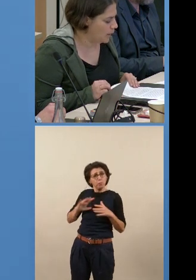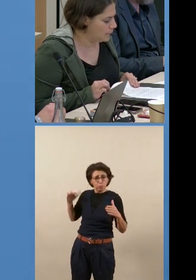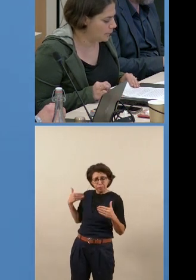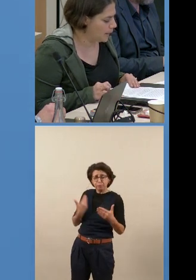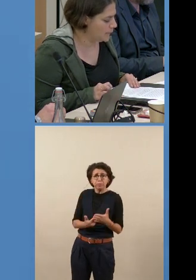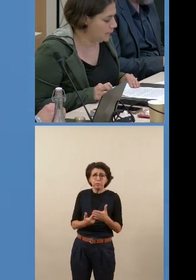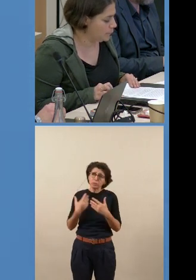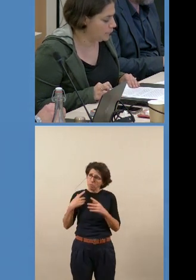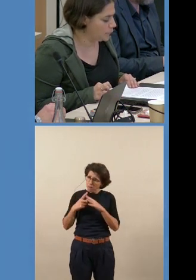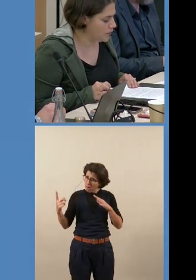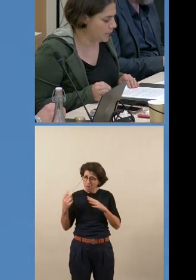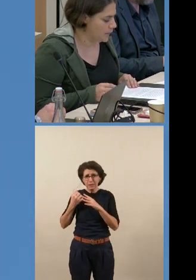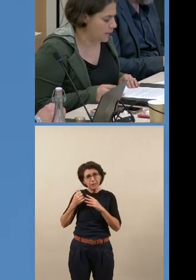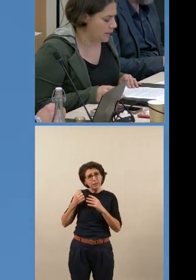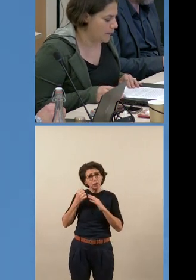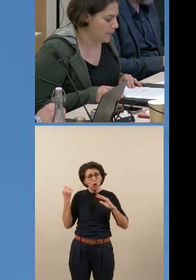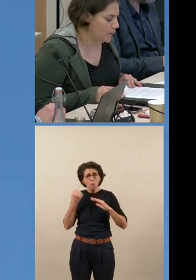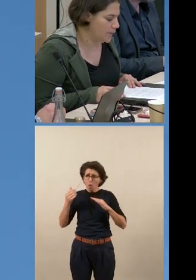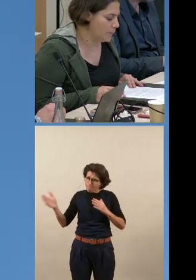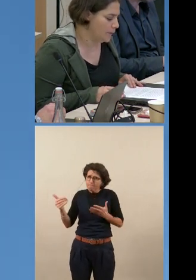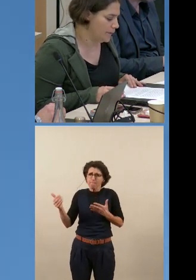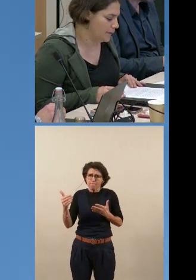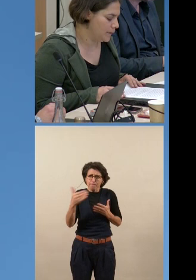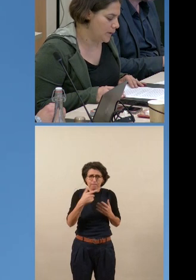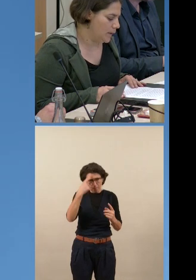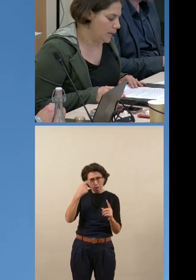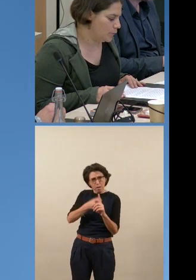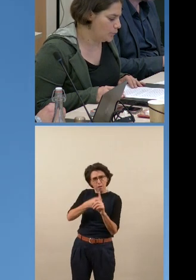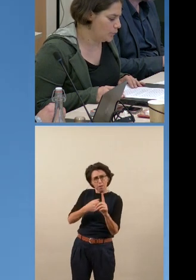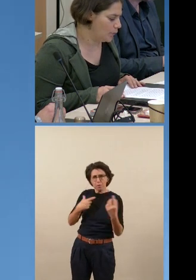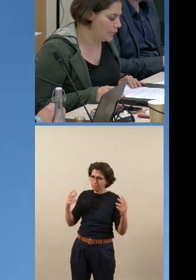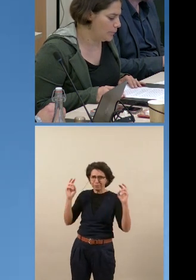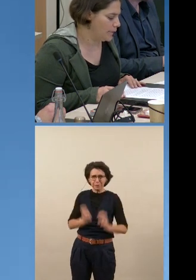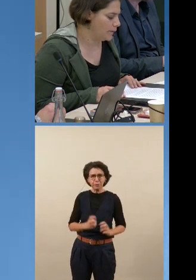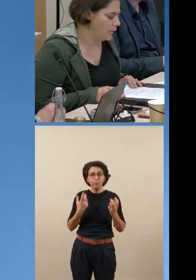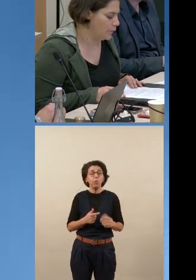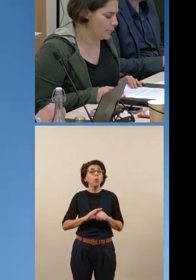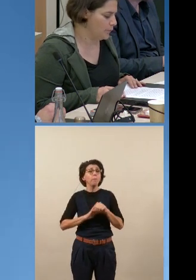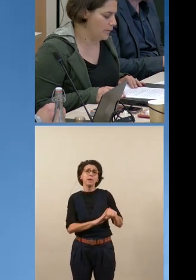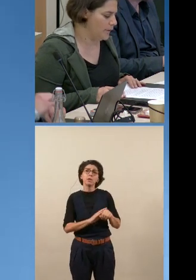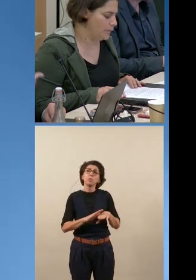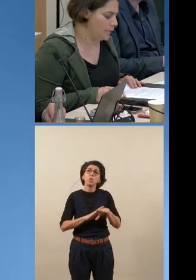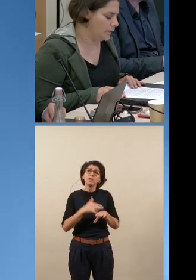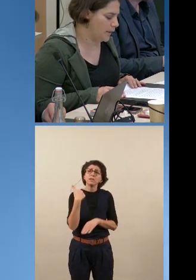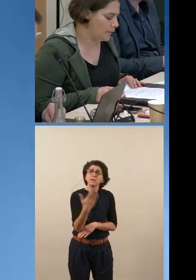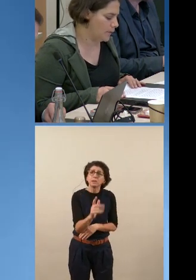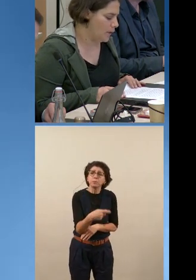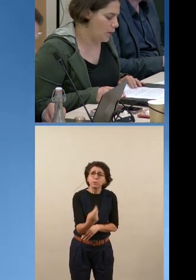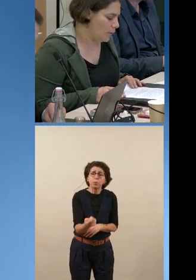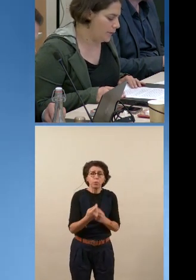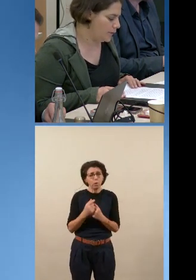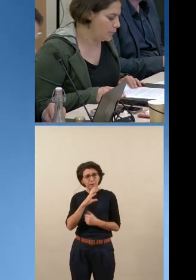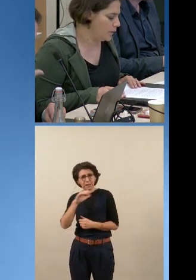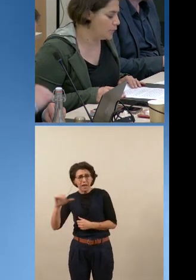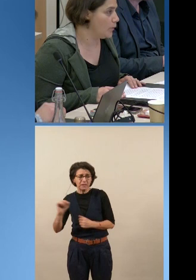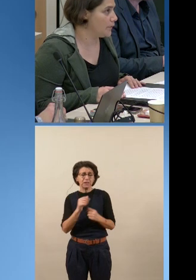aux droit font partie plus que jamais des priorités politiques et structurent l'ensemble des interventions de la ville et du CCS en